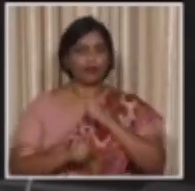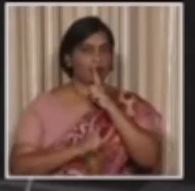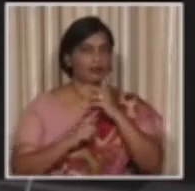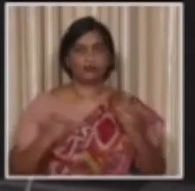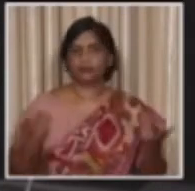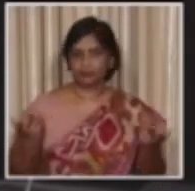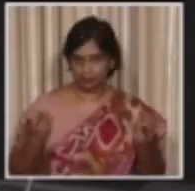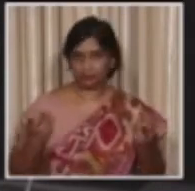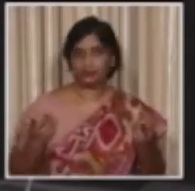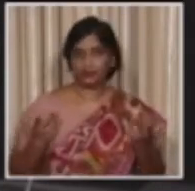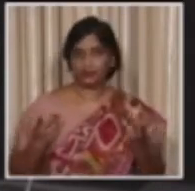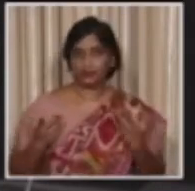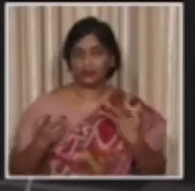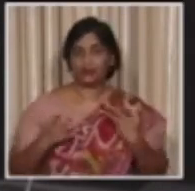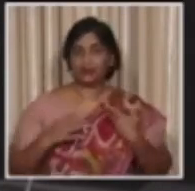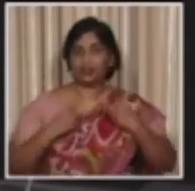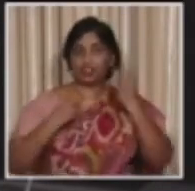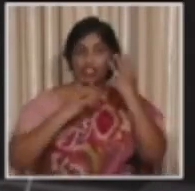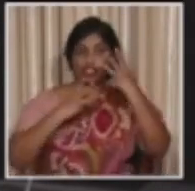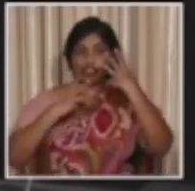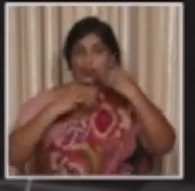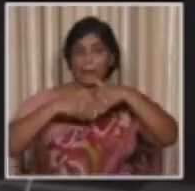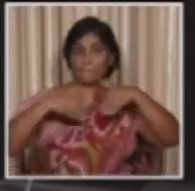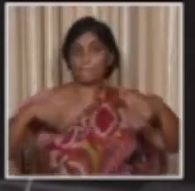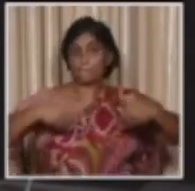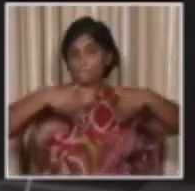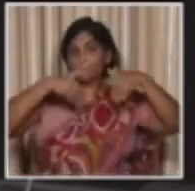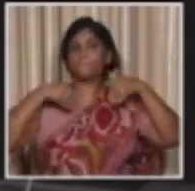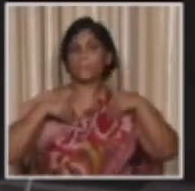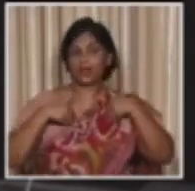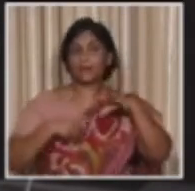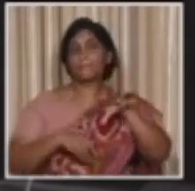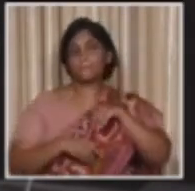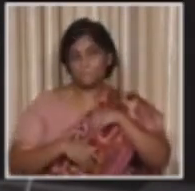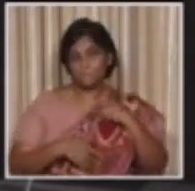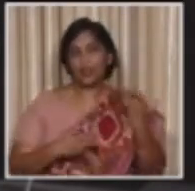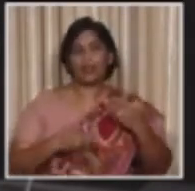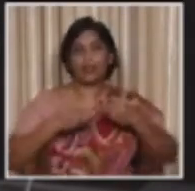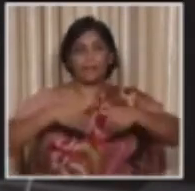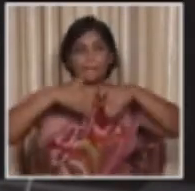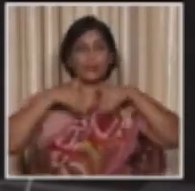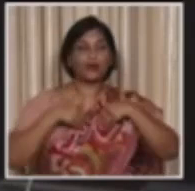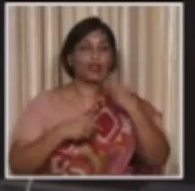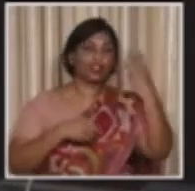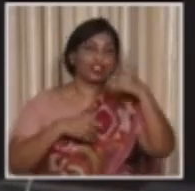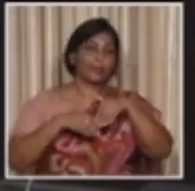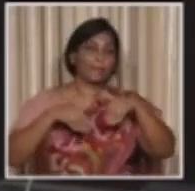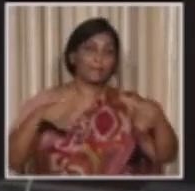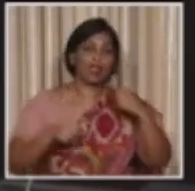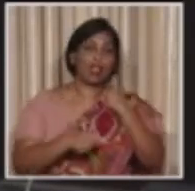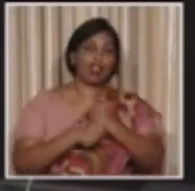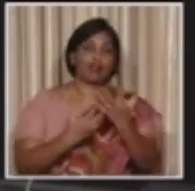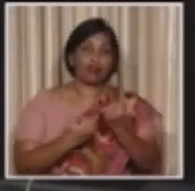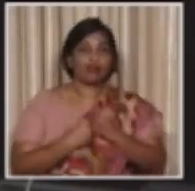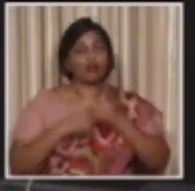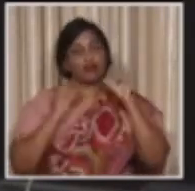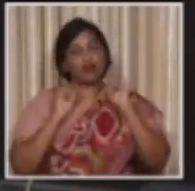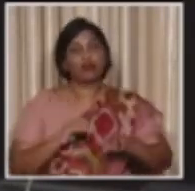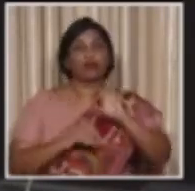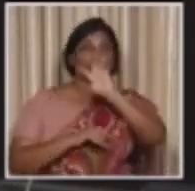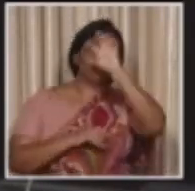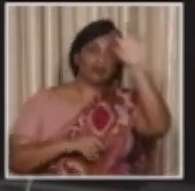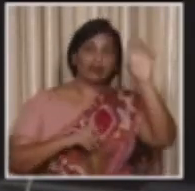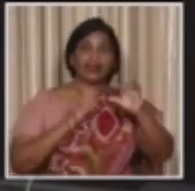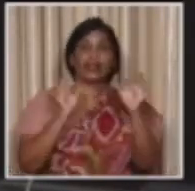කරන්නේ. මොකද අපි පිටිපස්සේ තුන්වෙනි පේලි වල ඉඳලා කතා කරපු අයනේ. ඒකනේ පිළිගන්න බැරි පිටිපස්සේ තුන්වෙනි පේලි ඉඳලා ආණ්ඩු බාර ගන්න කිව්වහම කරන්න නැතුව ඒකේ රටවල වල